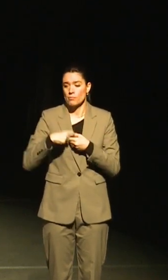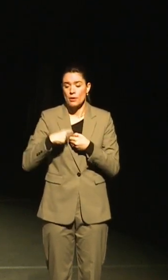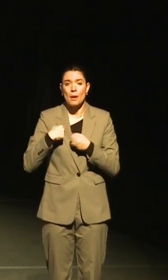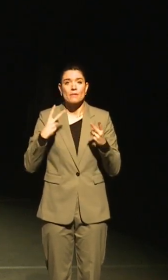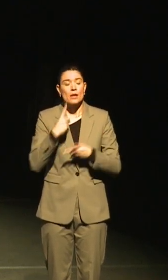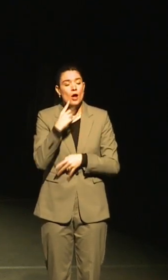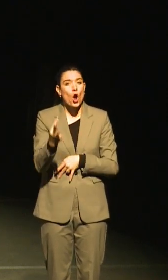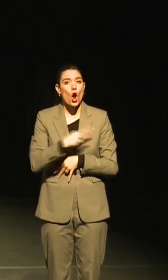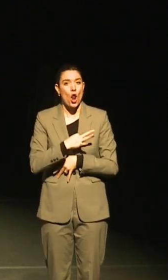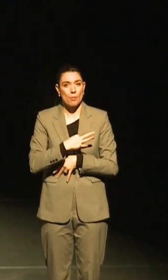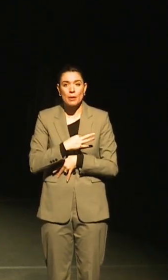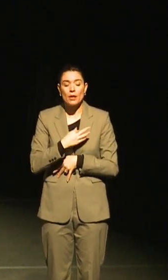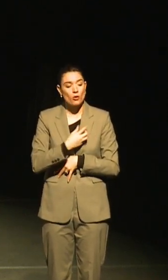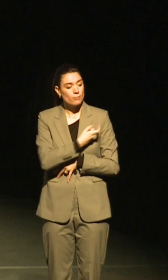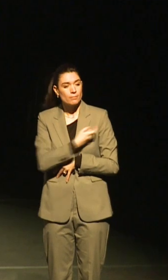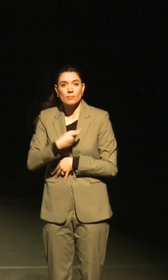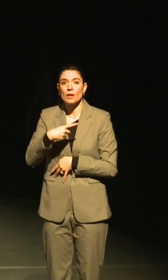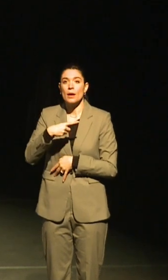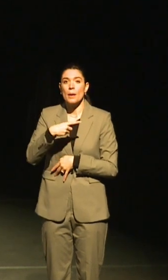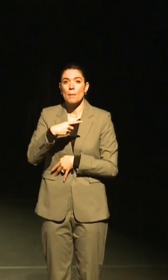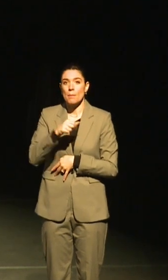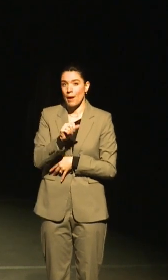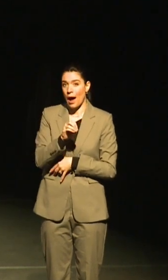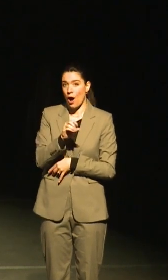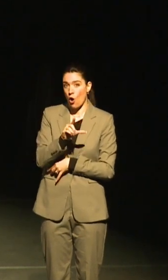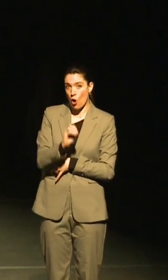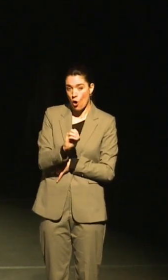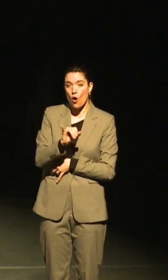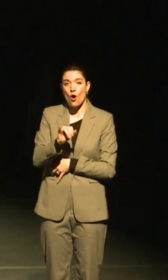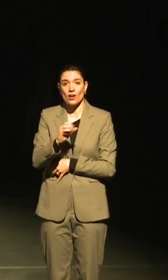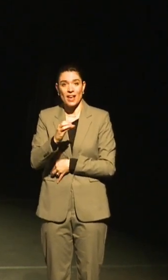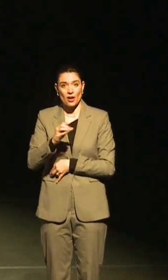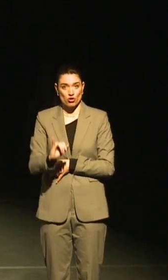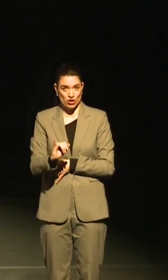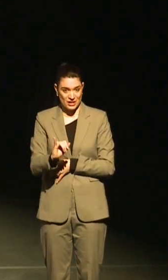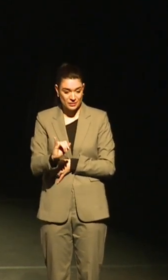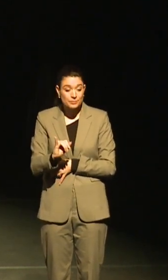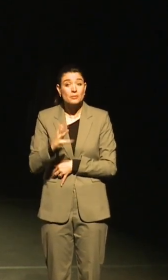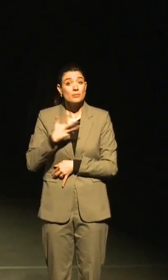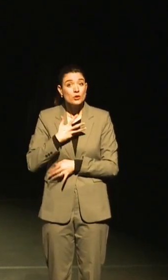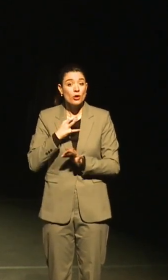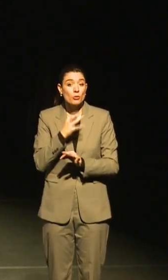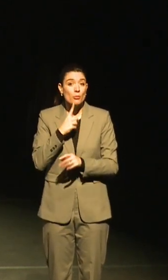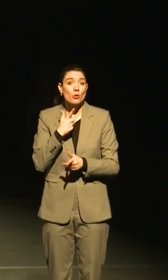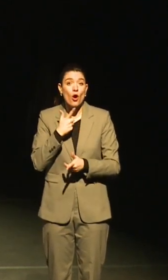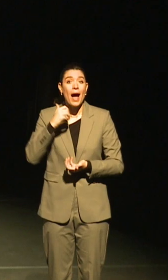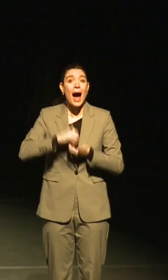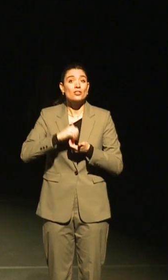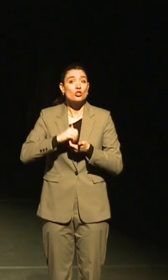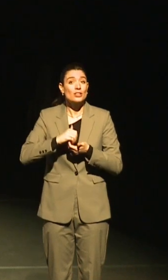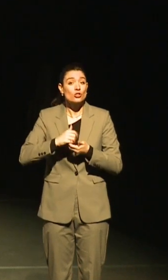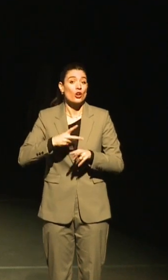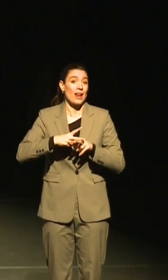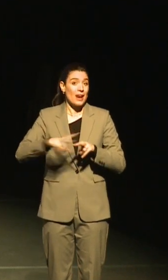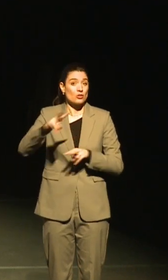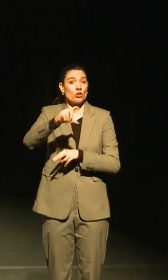jacci che decise di portare l'associazione italiana per la direzione del personale in parks